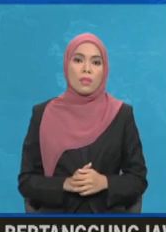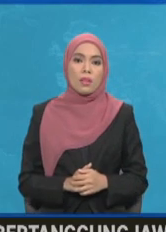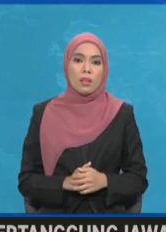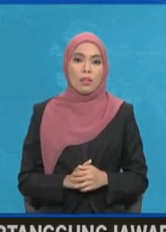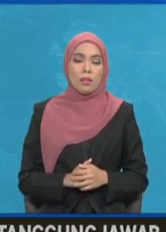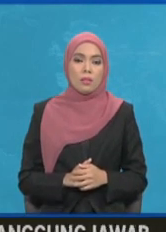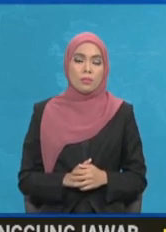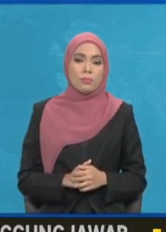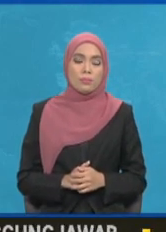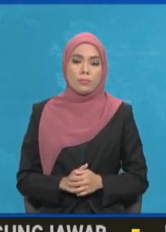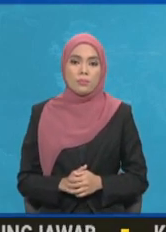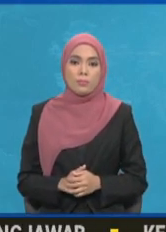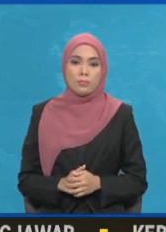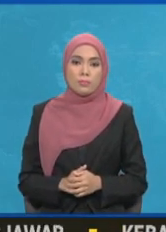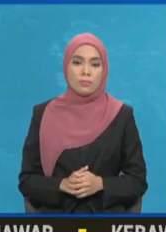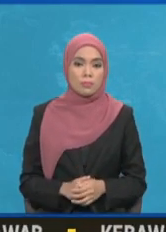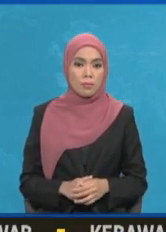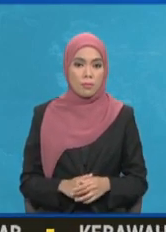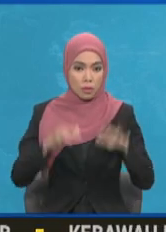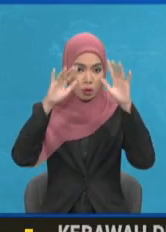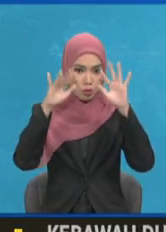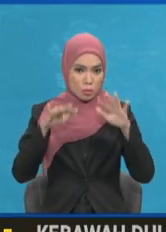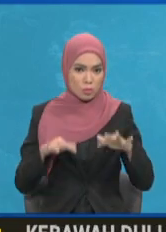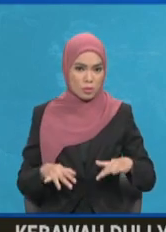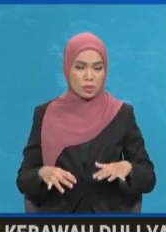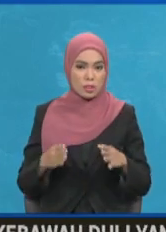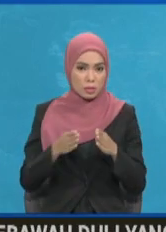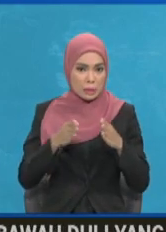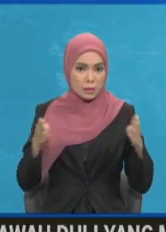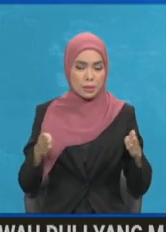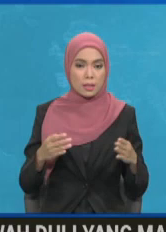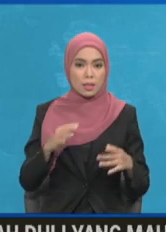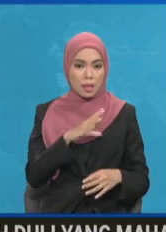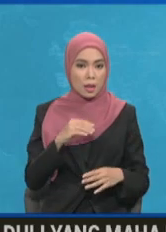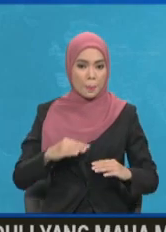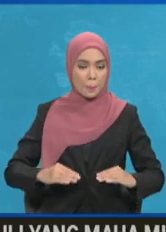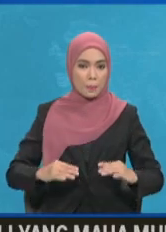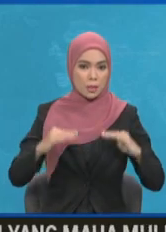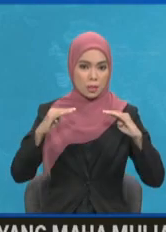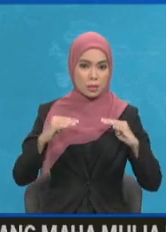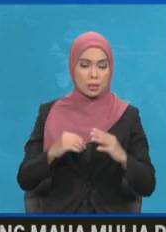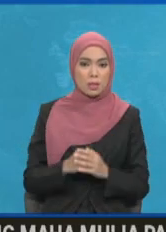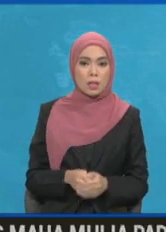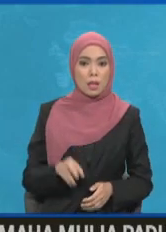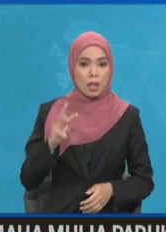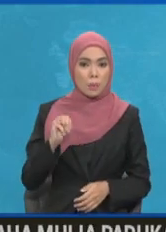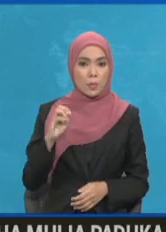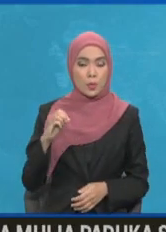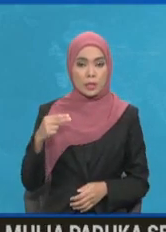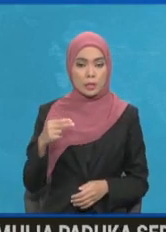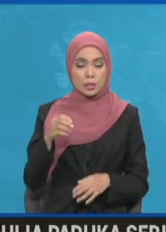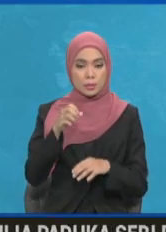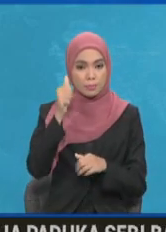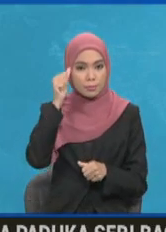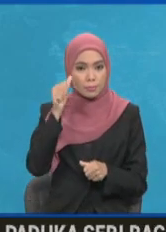sementara itu berikut dengan kejadian hujan lebat dan banjir Pada masa ini Kementerian Kesehatan mengingatkan orang ramai terutama